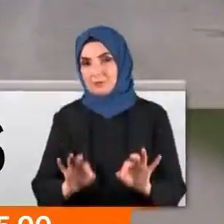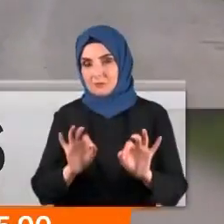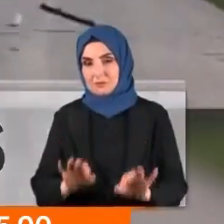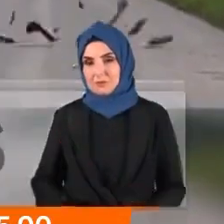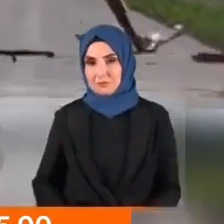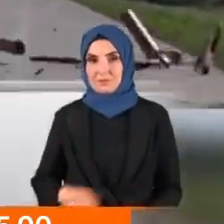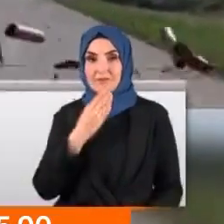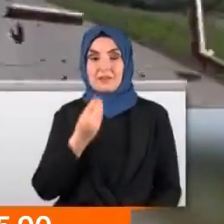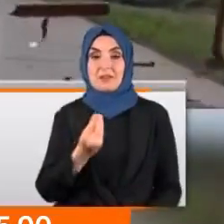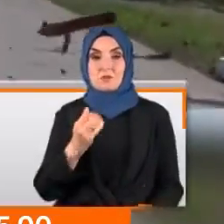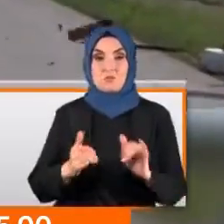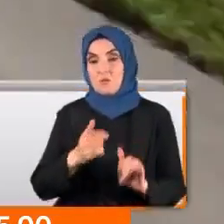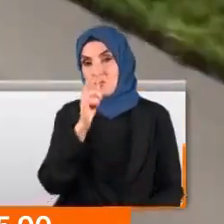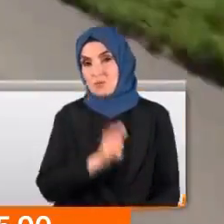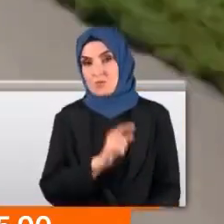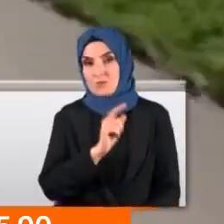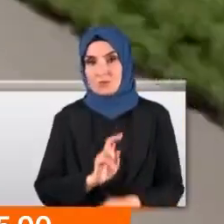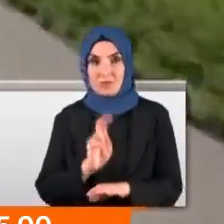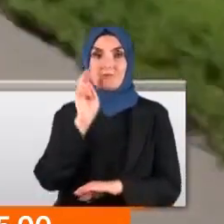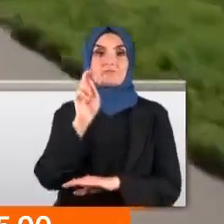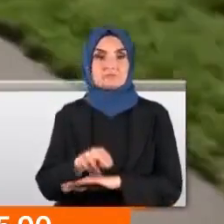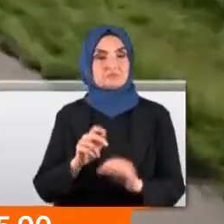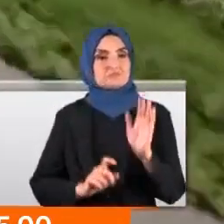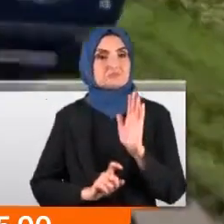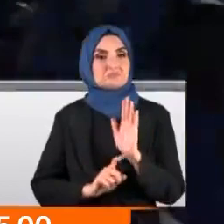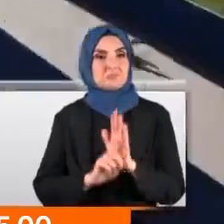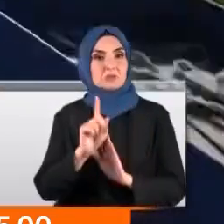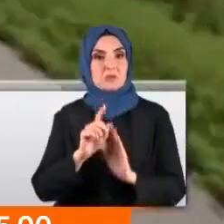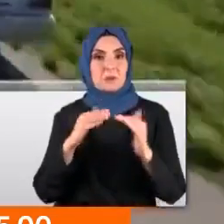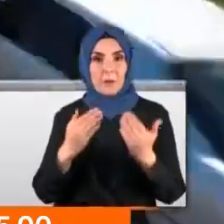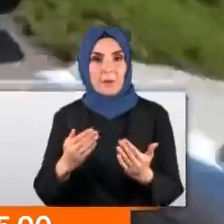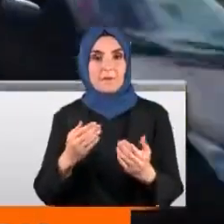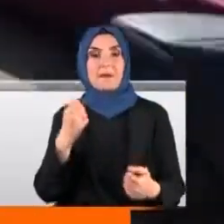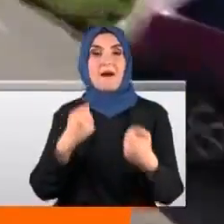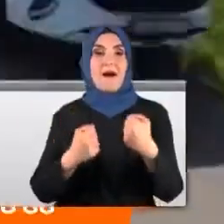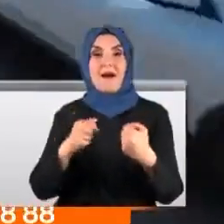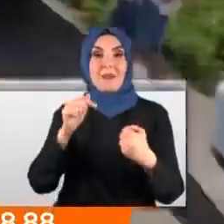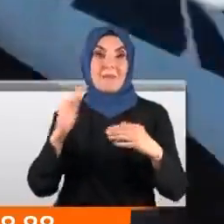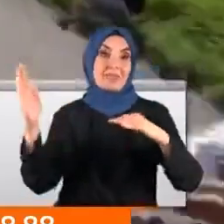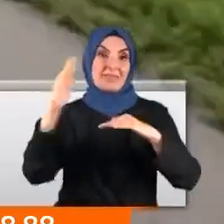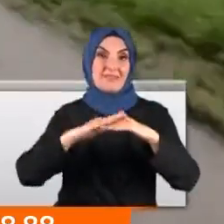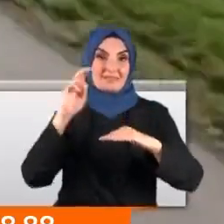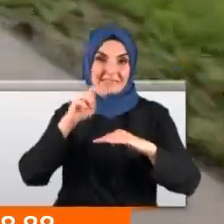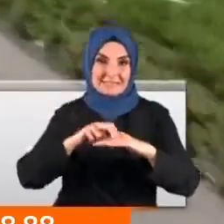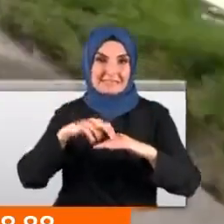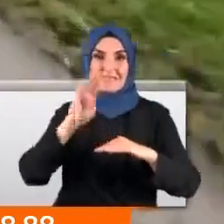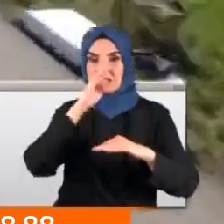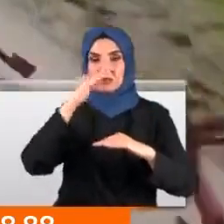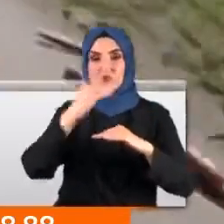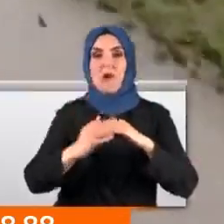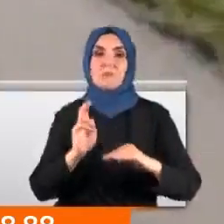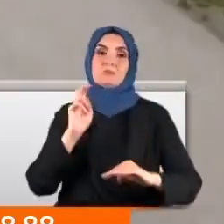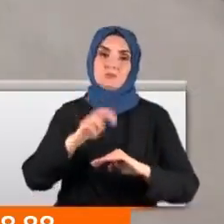Genç dublör atlayışı başarıyla gerçekleştirdi ama aracın tavanına değil camına düştü. Çibotarev bacağından hafif